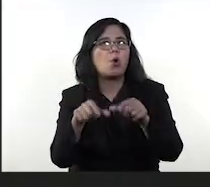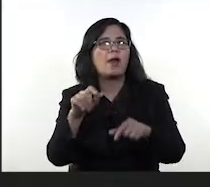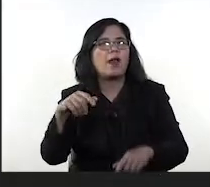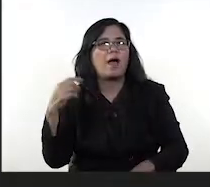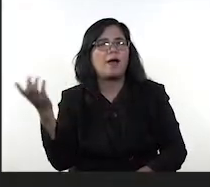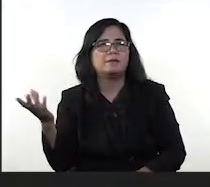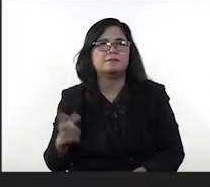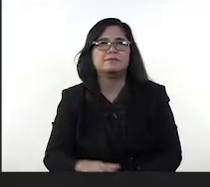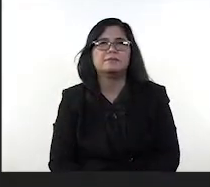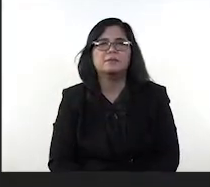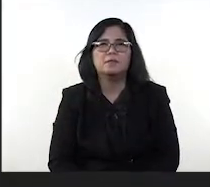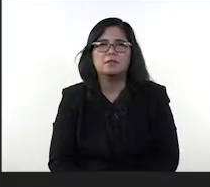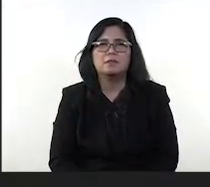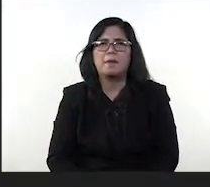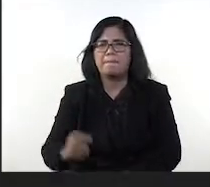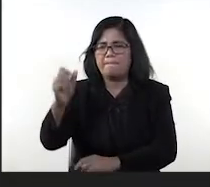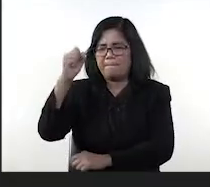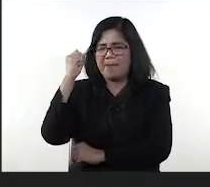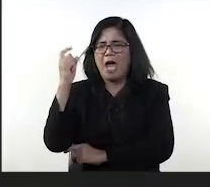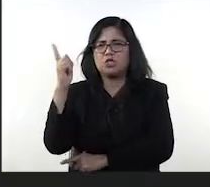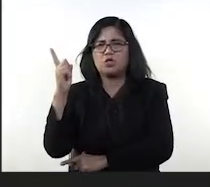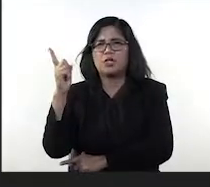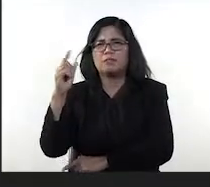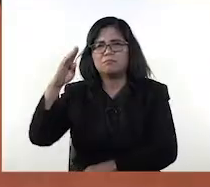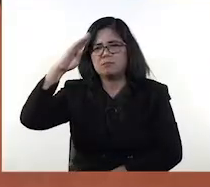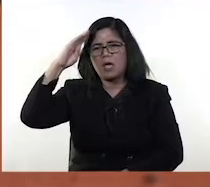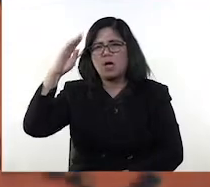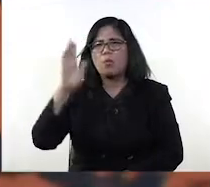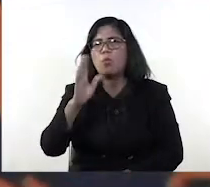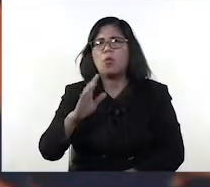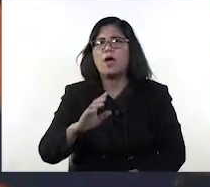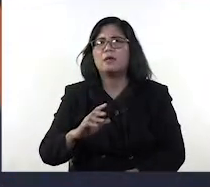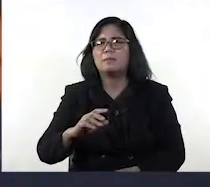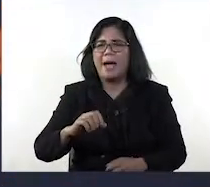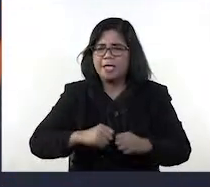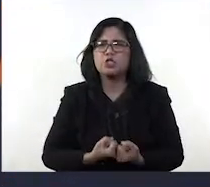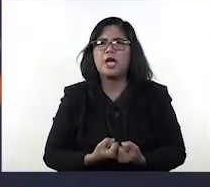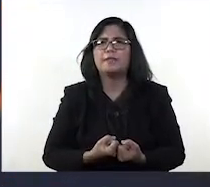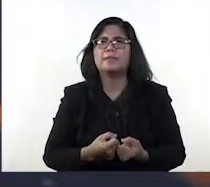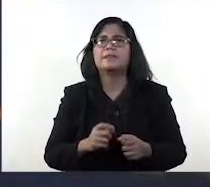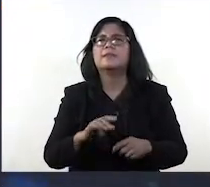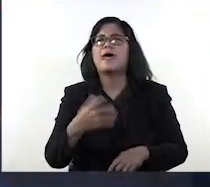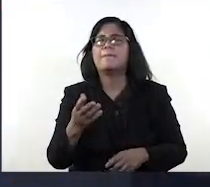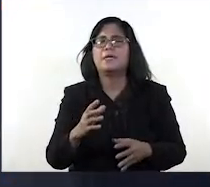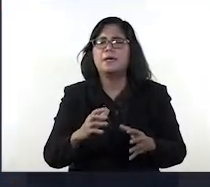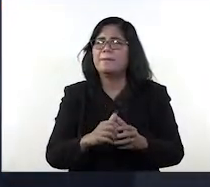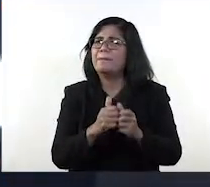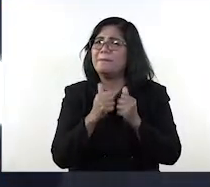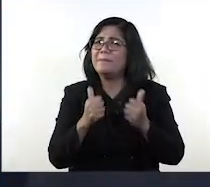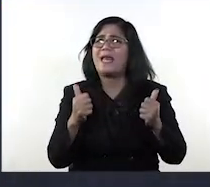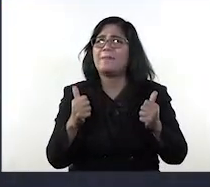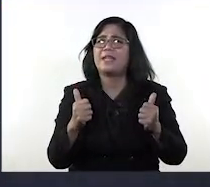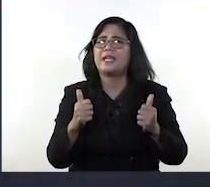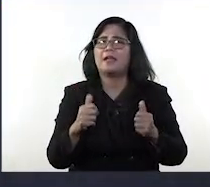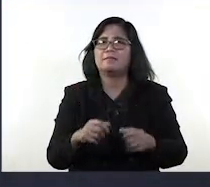Hai Seorang Prajurit on pahlawan restorenya menyelamatkan orang bukan menghancurkan Hai kepada cewek-cewek Hanya